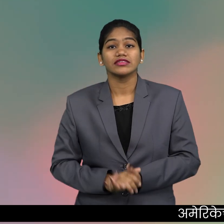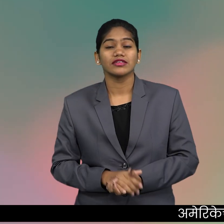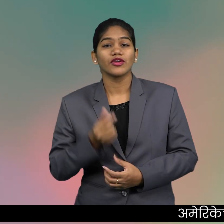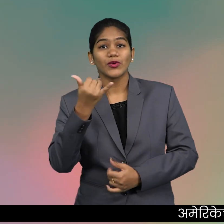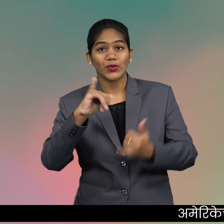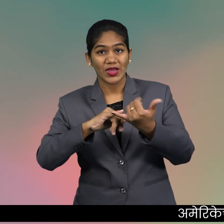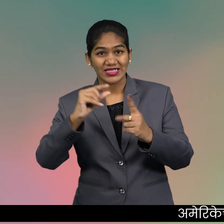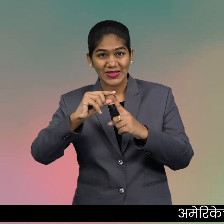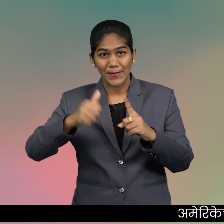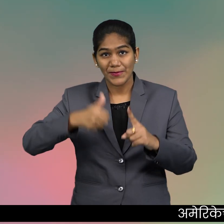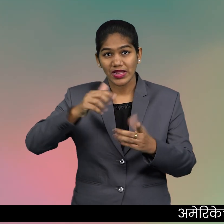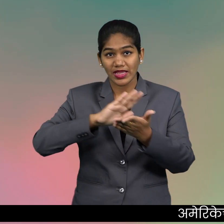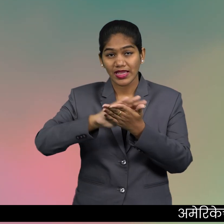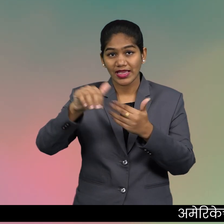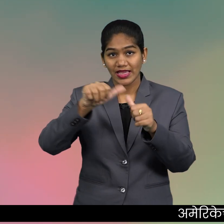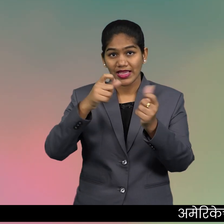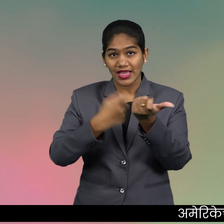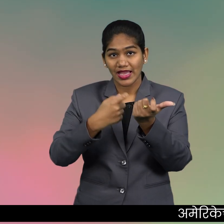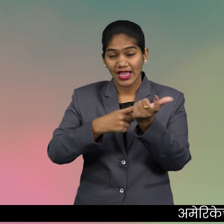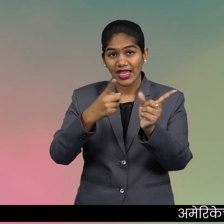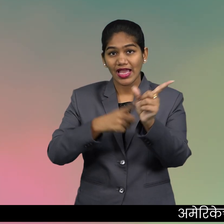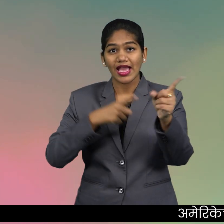अमेरिकेचे अध्यक्ष हॅरी ट्रूमन